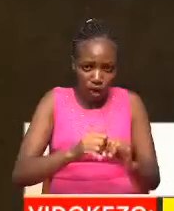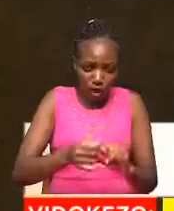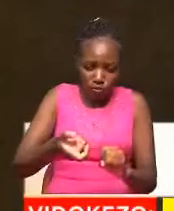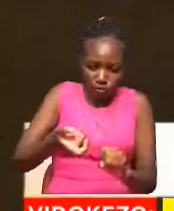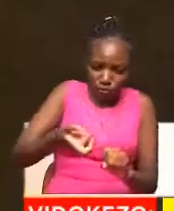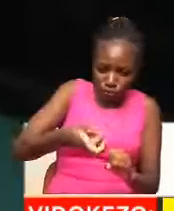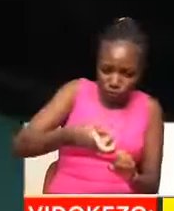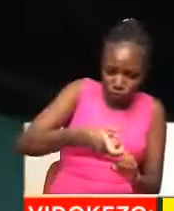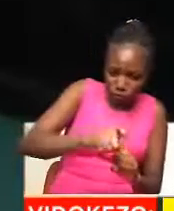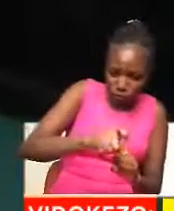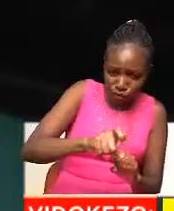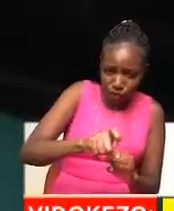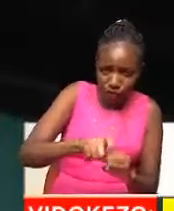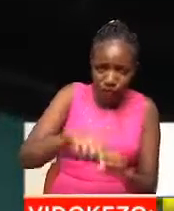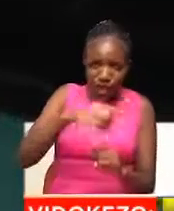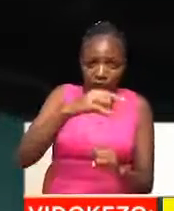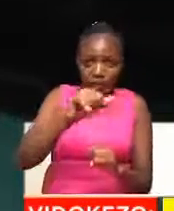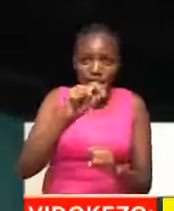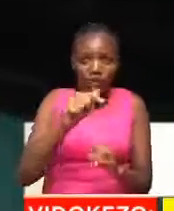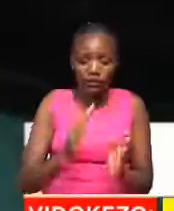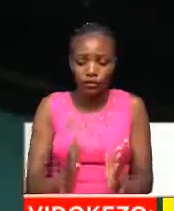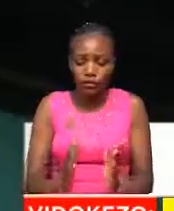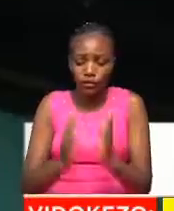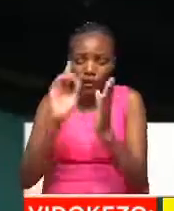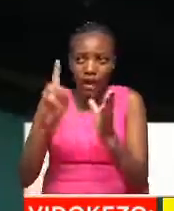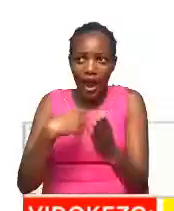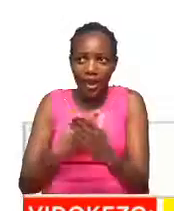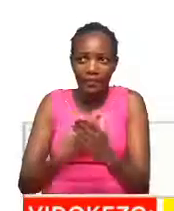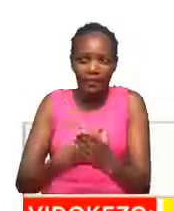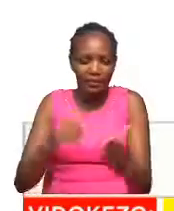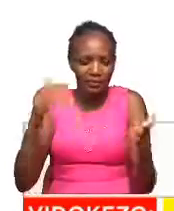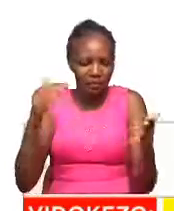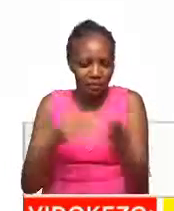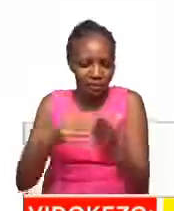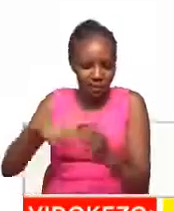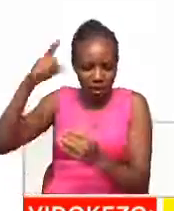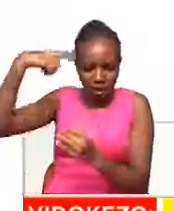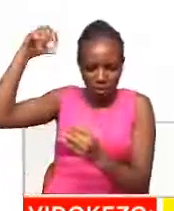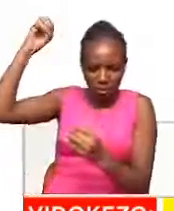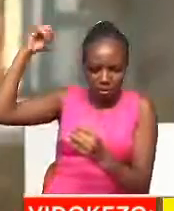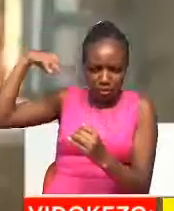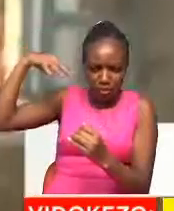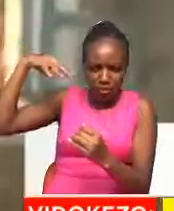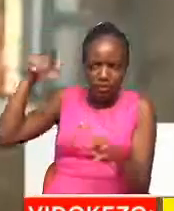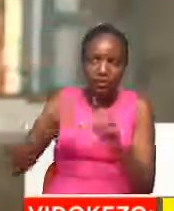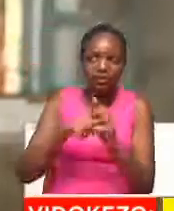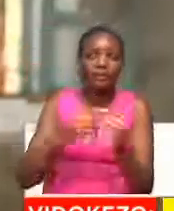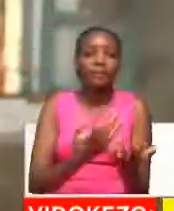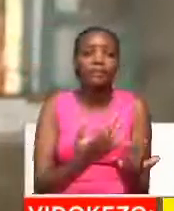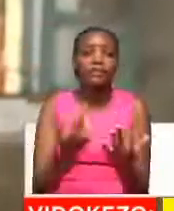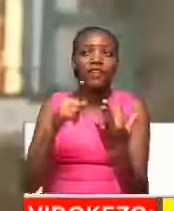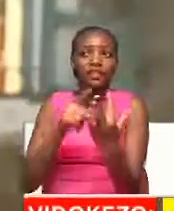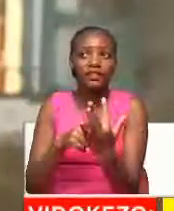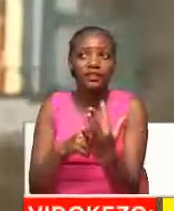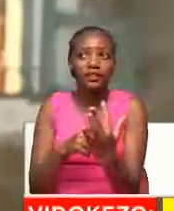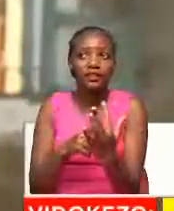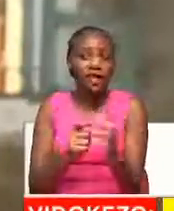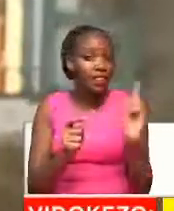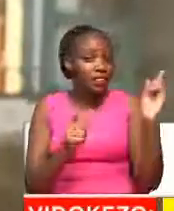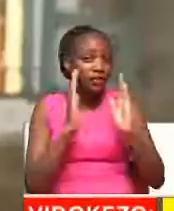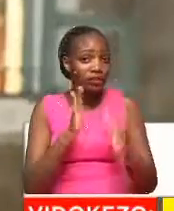gesi kabla ya kulipuka na kugonga taa ya stima na kusababisha moto huo. Alikuwa anamsaidia kufungua